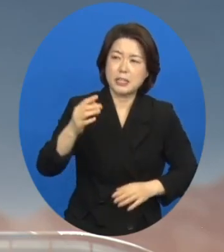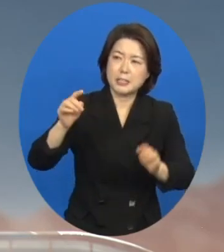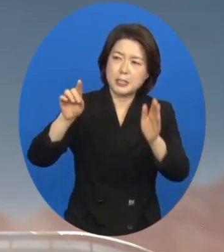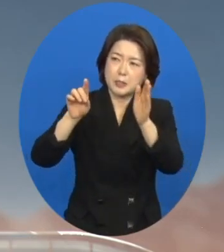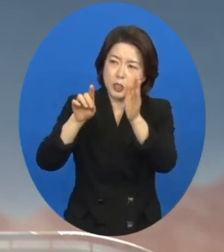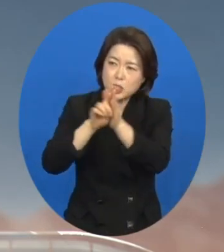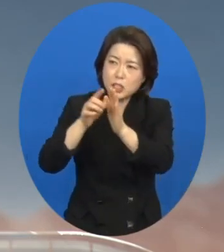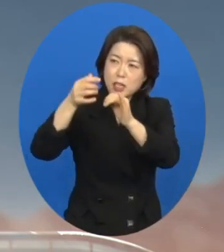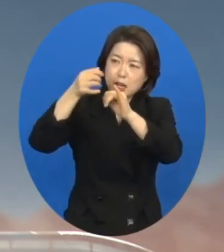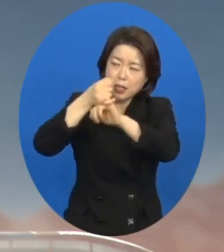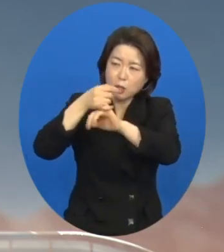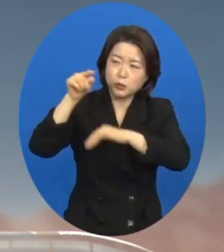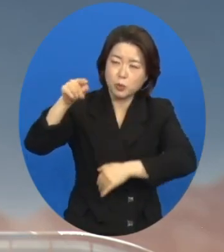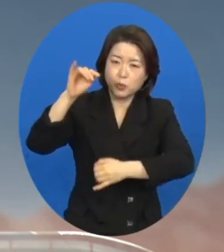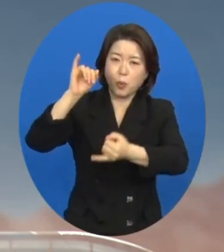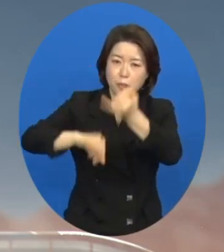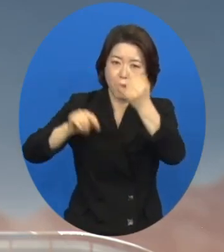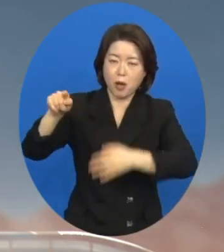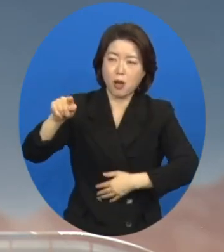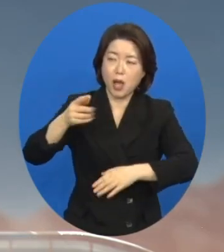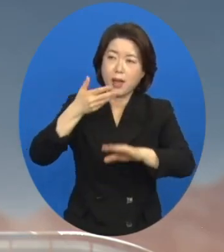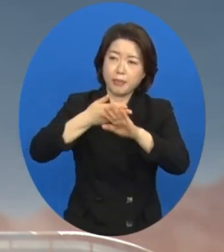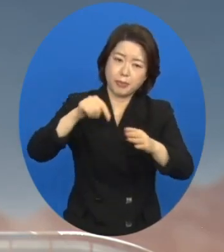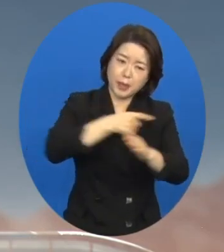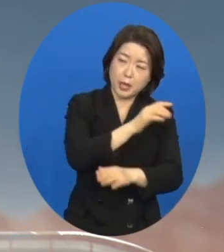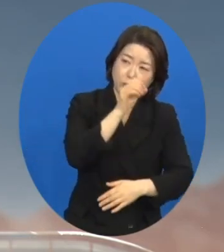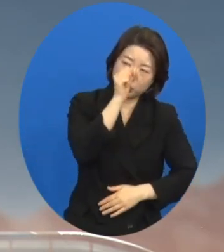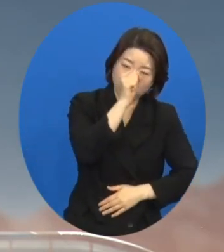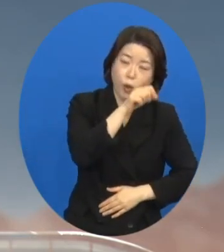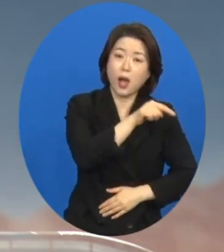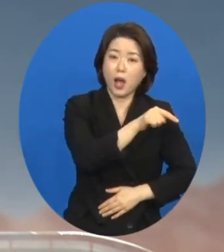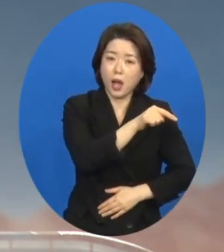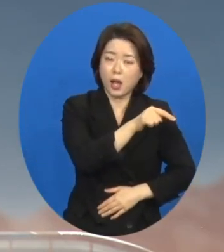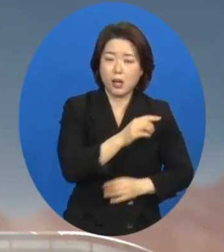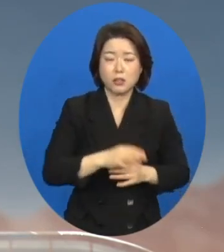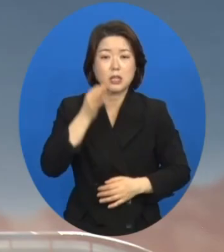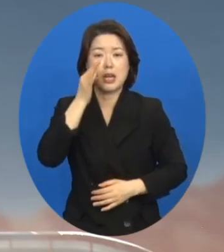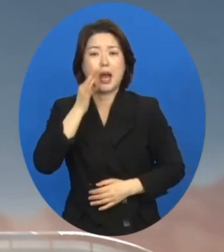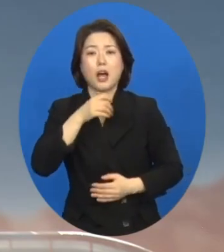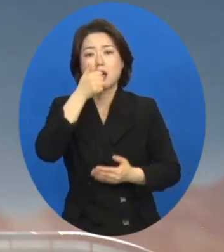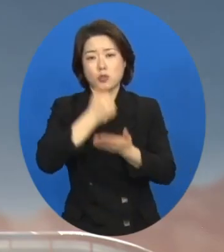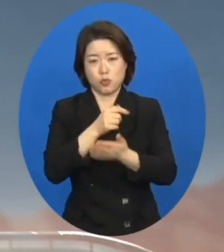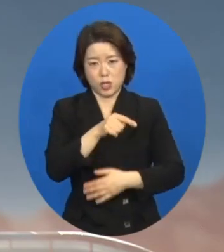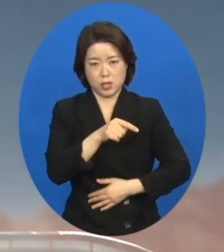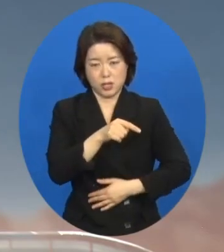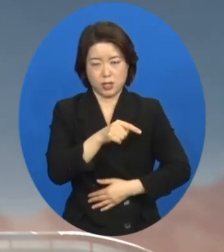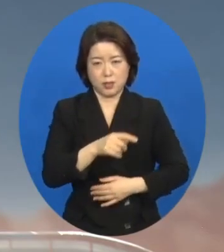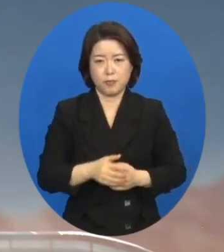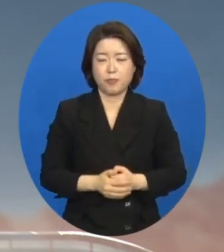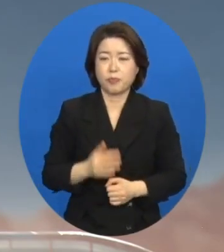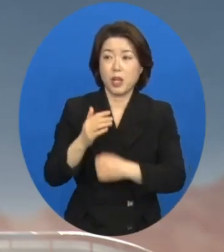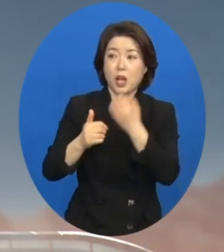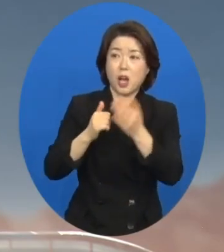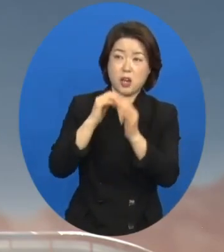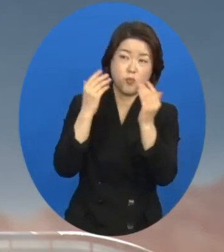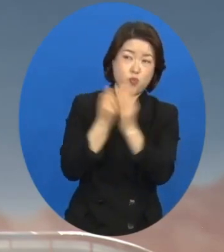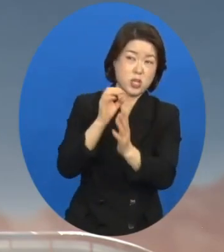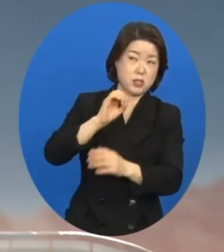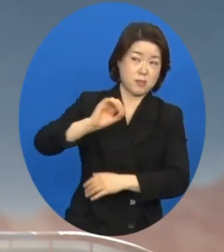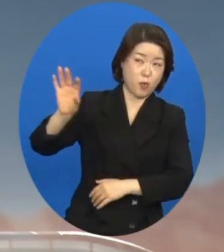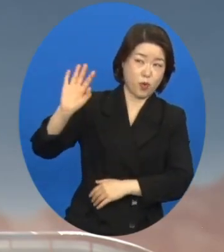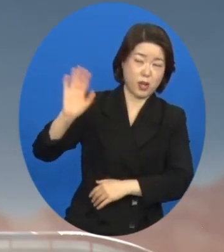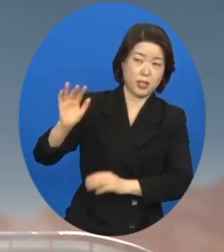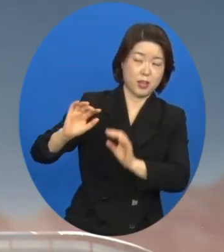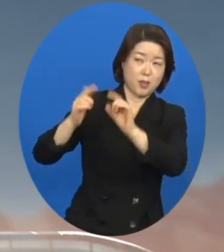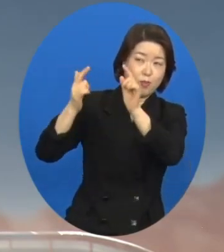연인을 추구한 죄가 이 아간의 죄였던 것이죠. 하나님을 완전 버린 건 아니에요. 부정하지